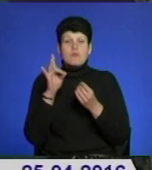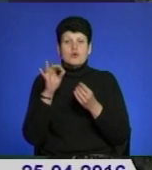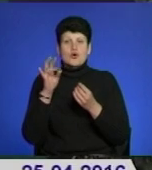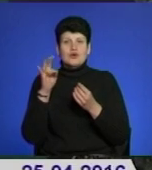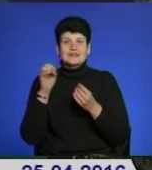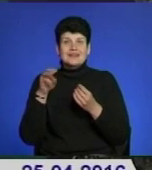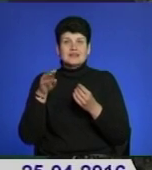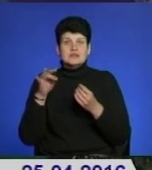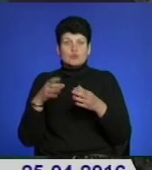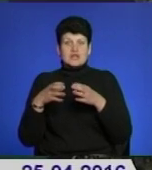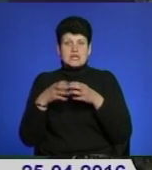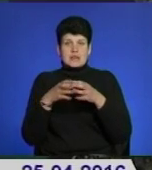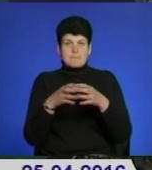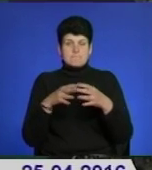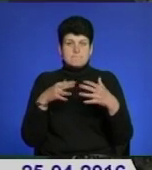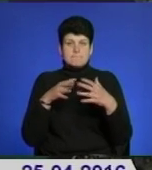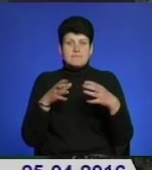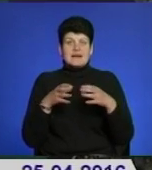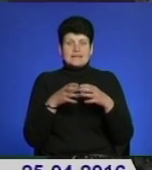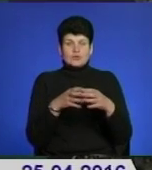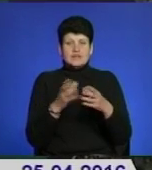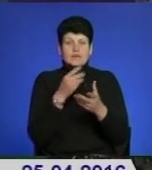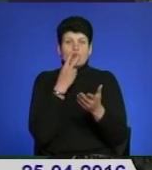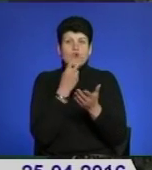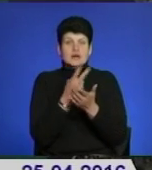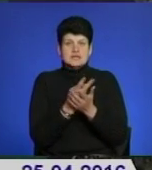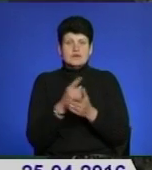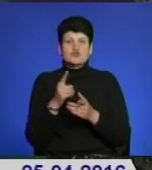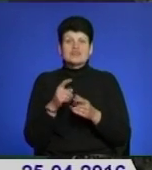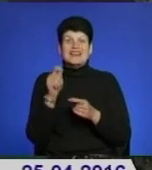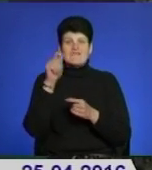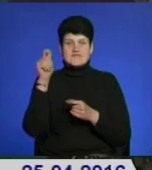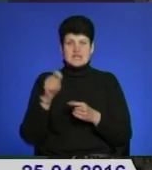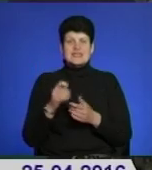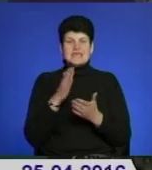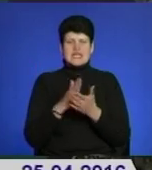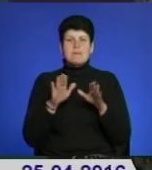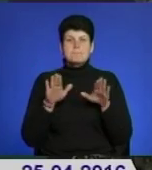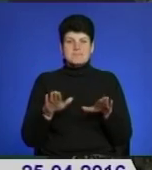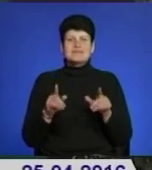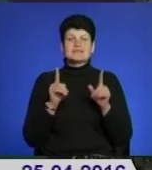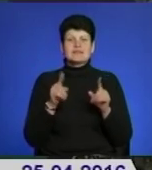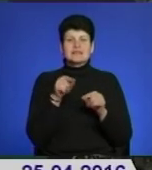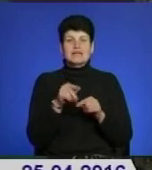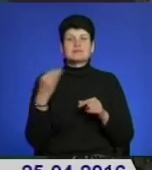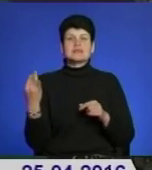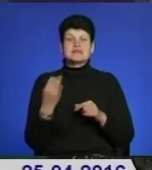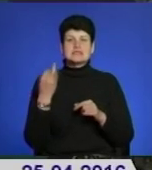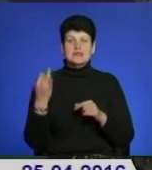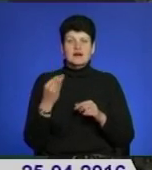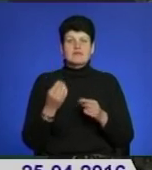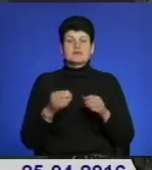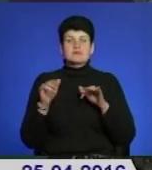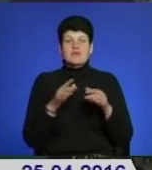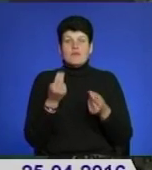бронетранспортійного батальйону, який, відповідно, в свою чергу показав, що на війні є місце навіть таким цікавим речам, як пограти в